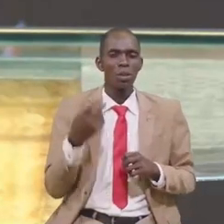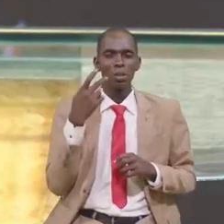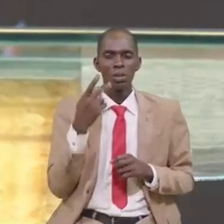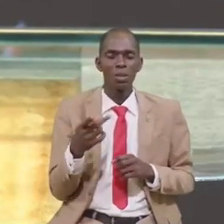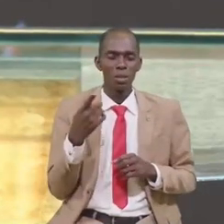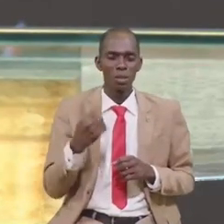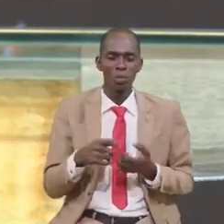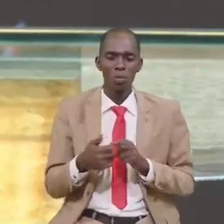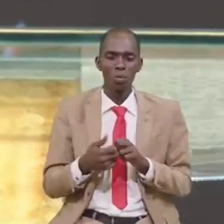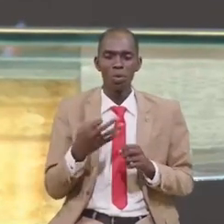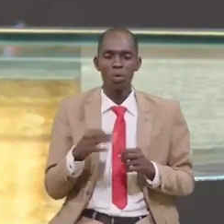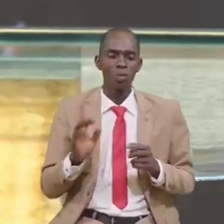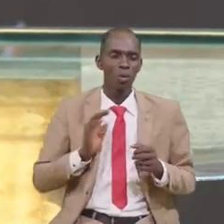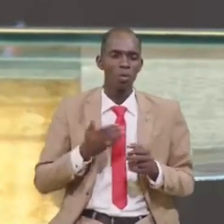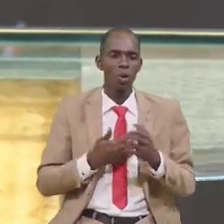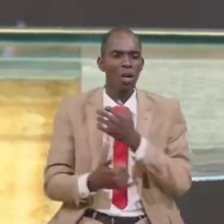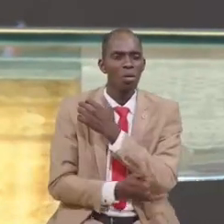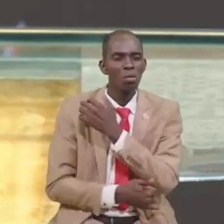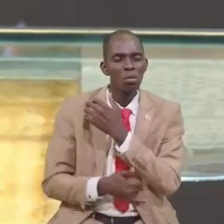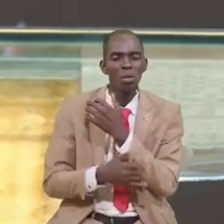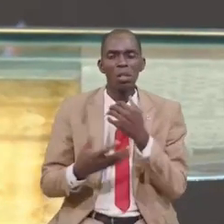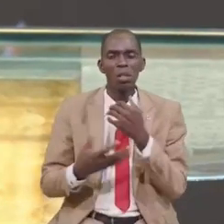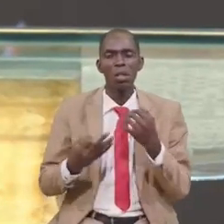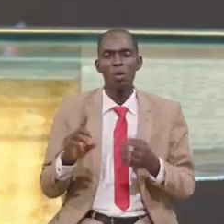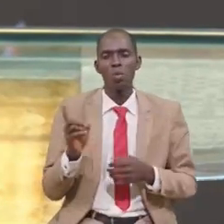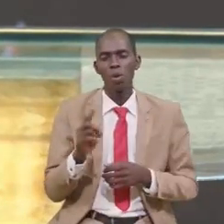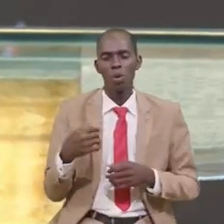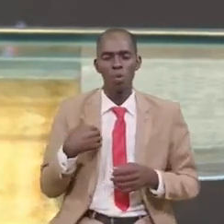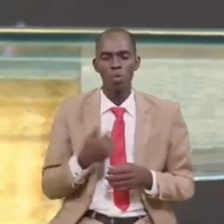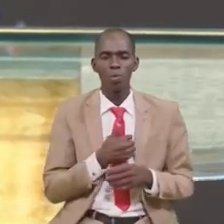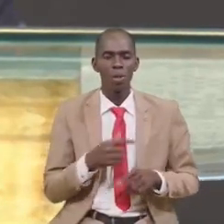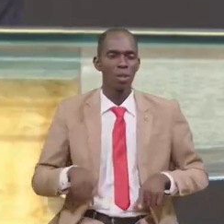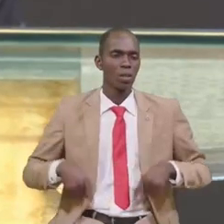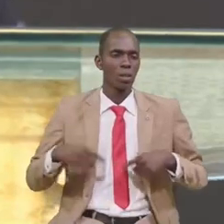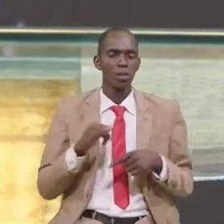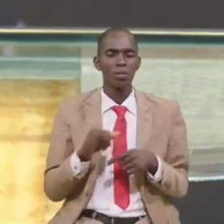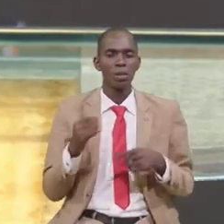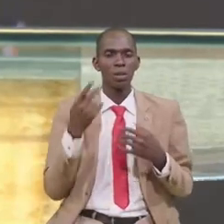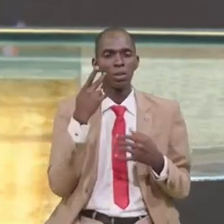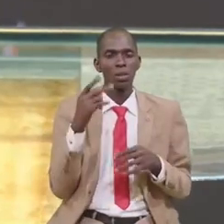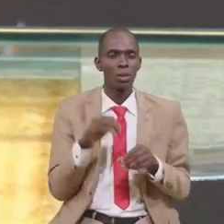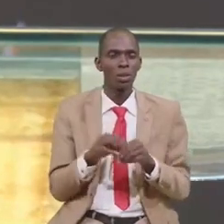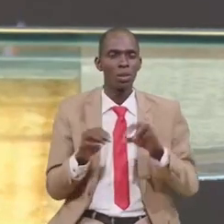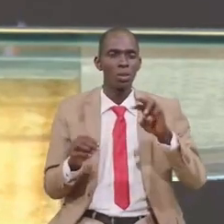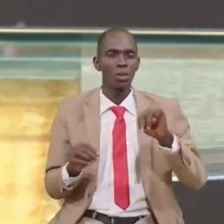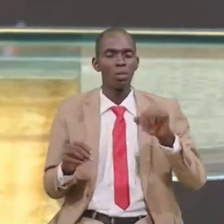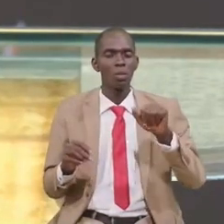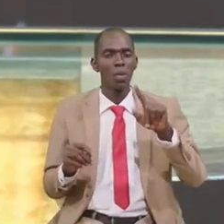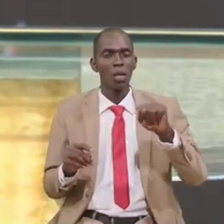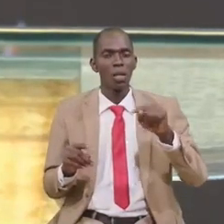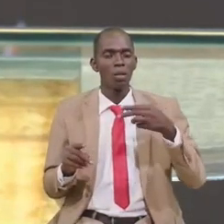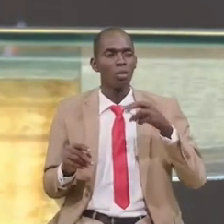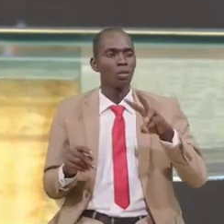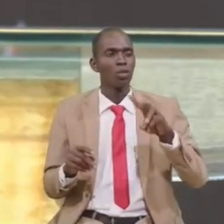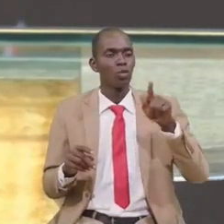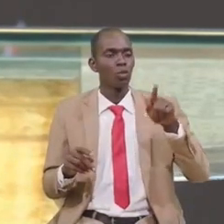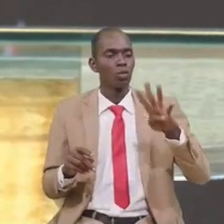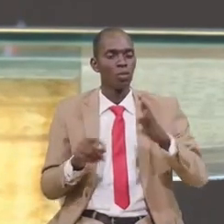pays et l'état de là où nous vivons. Matthieu 24, nous lisons le verset